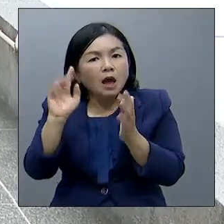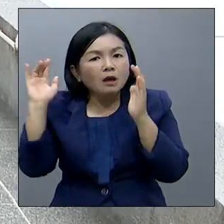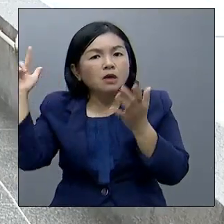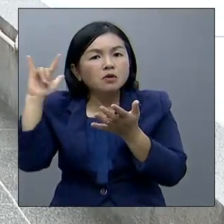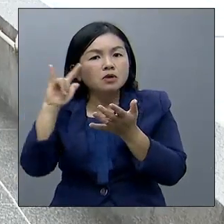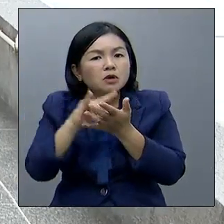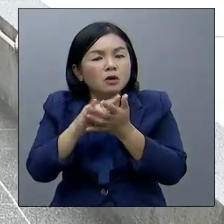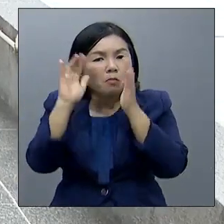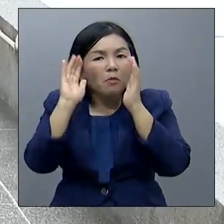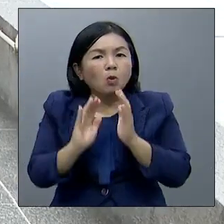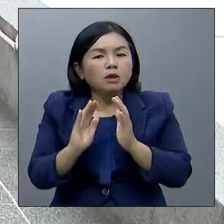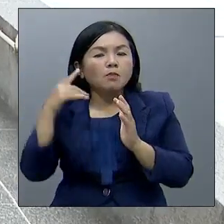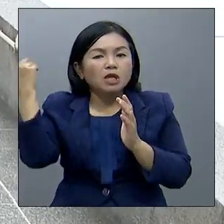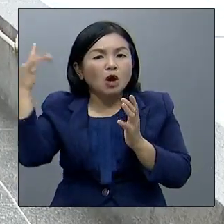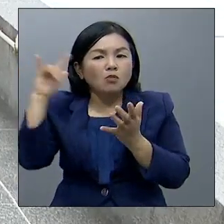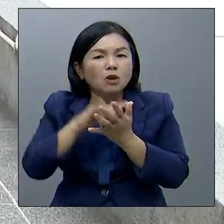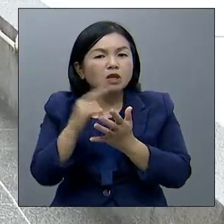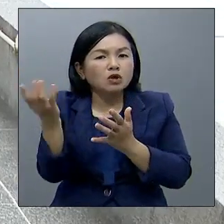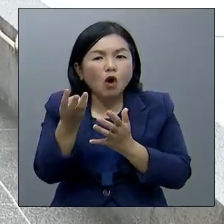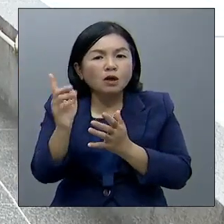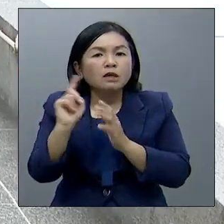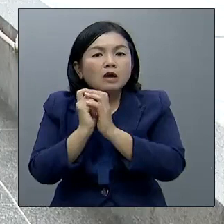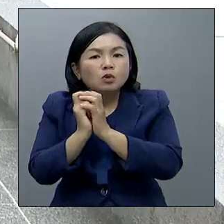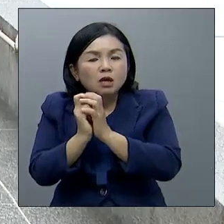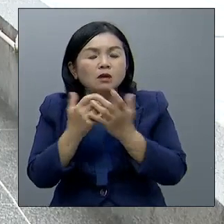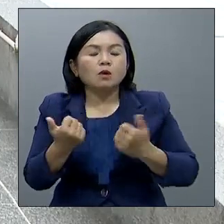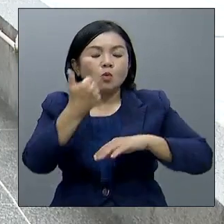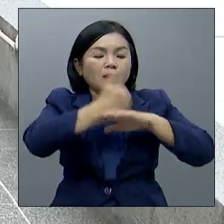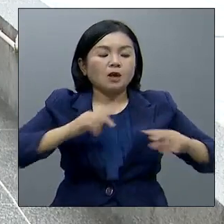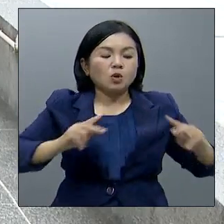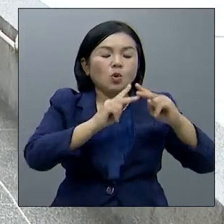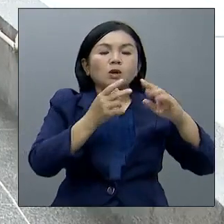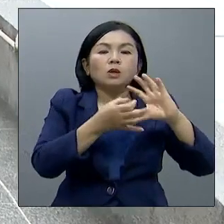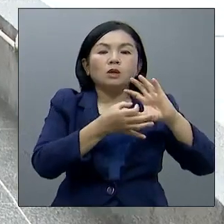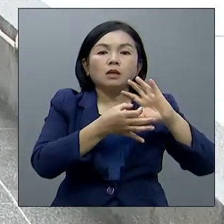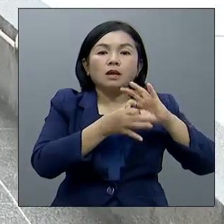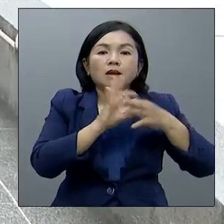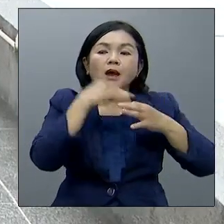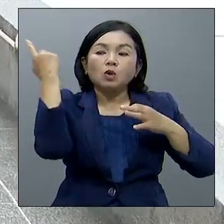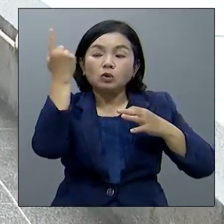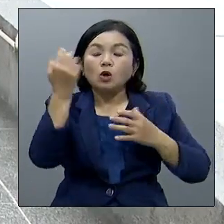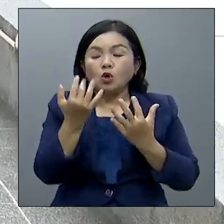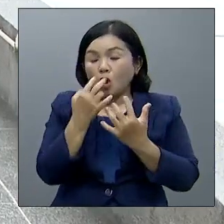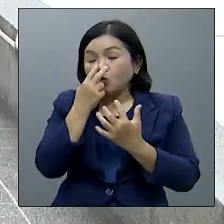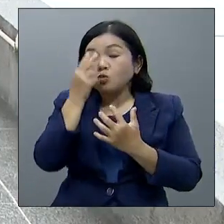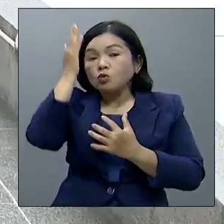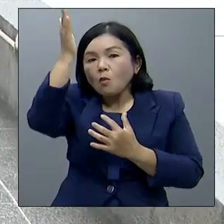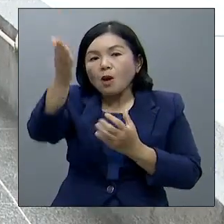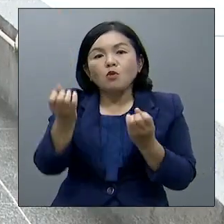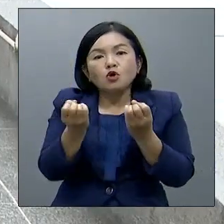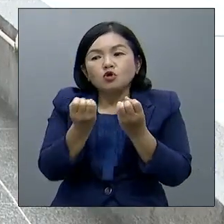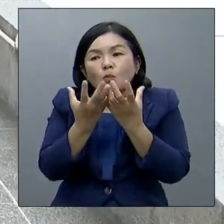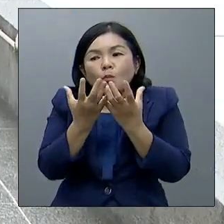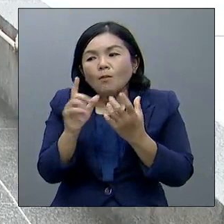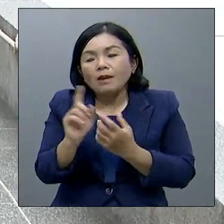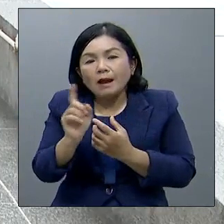เปล่านะคะซึ่งผู้ว่าการกระทรวงการท่องเที่ยวและกีฬาเนี่ยก็บอกว่าคงต้องรอดูต่อไปว่าผลกระทบที่เกิดขึ้นนั้นจะรุนแรงมากน้อย